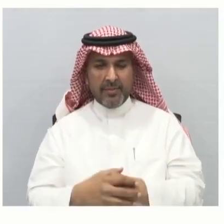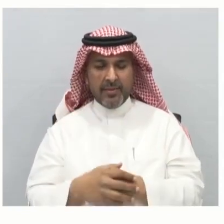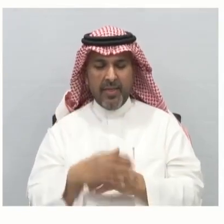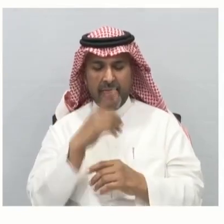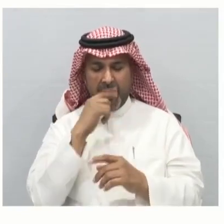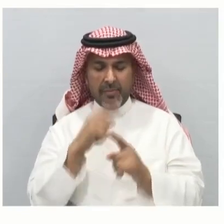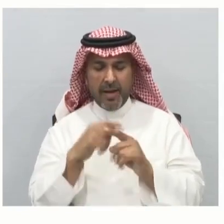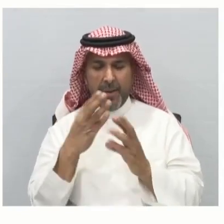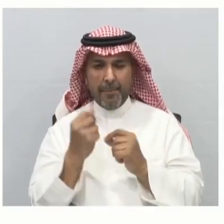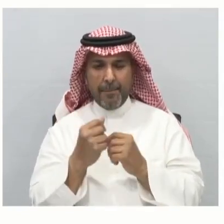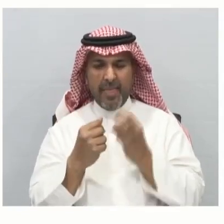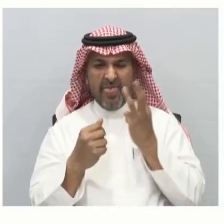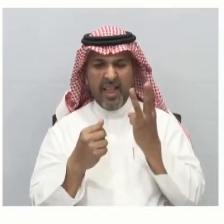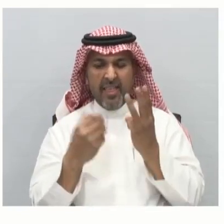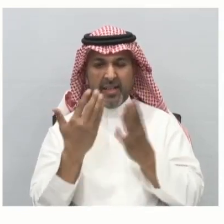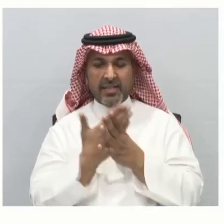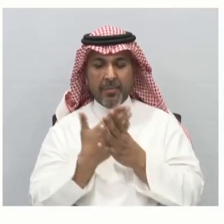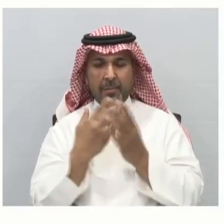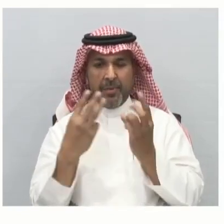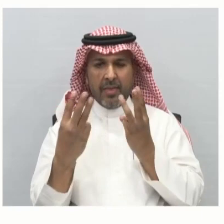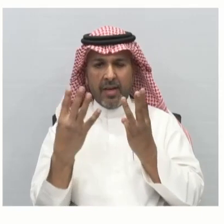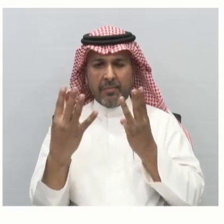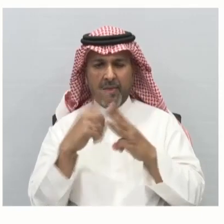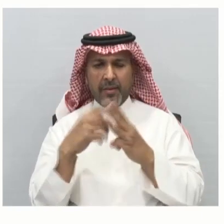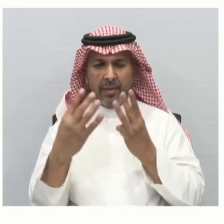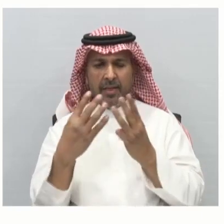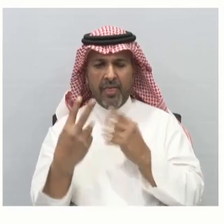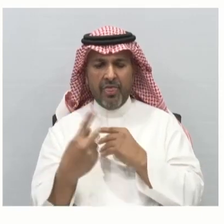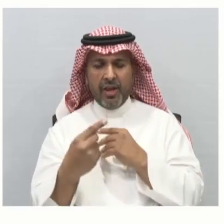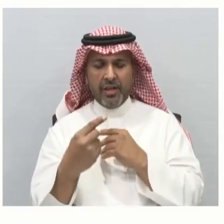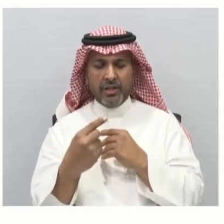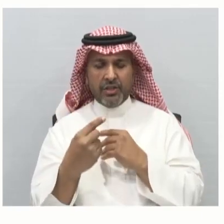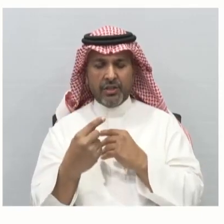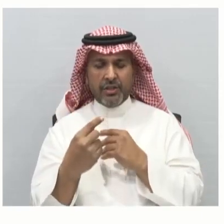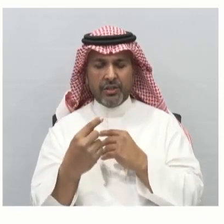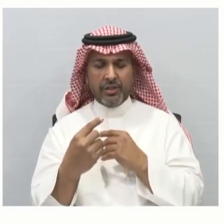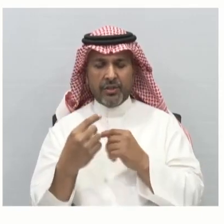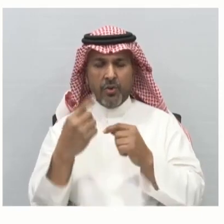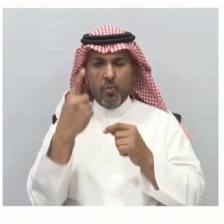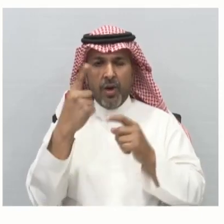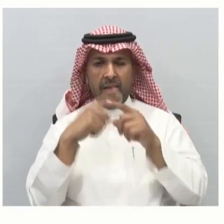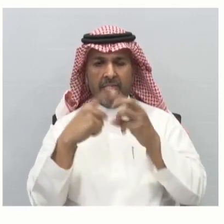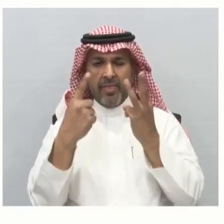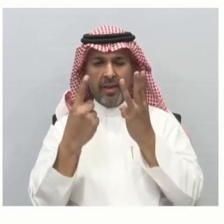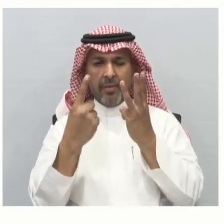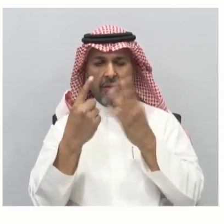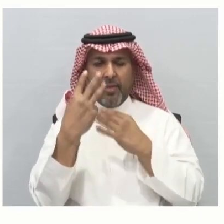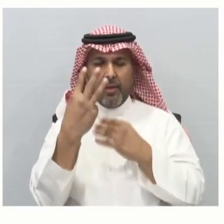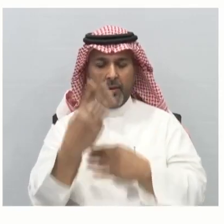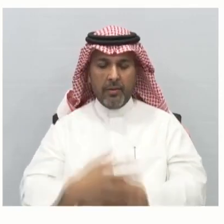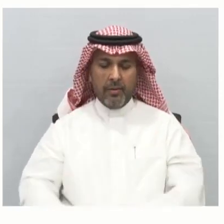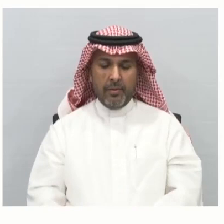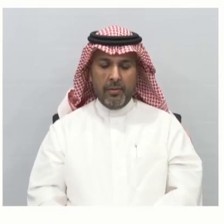اضربه فيه كم اضربه في ثلاثه يصبح عندي الان ثلاثه على 12 هذا الان كسر